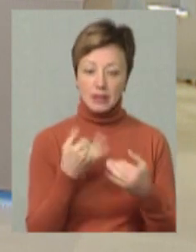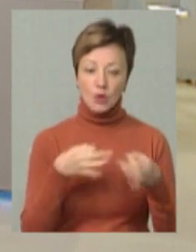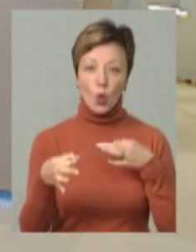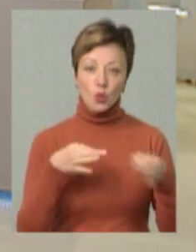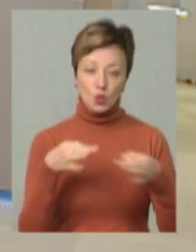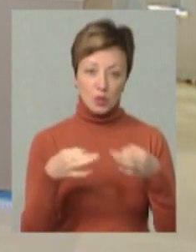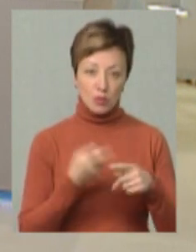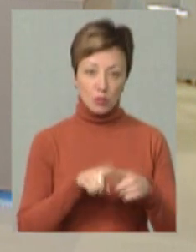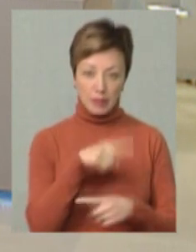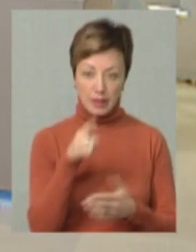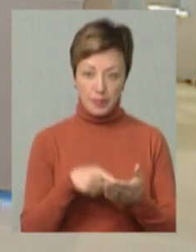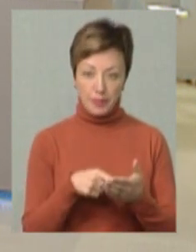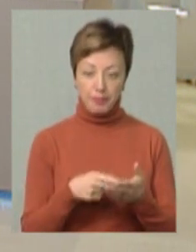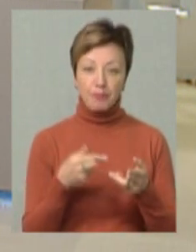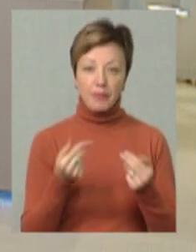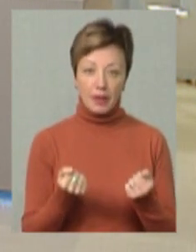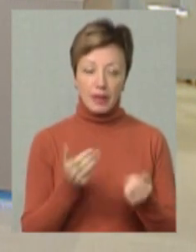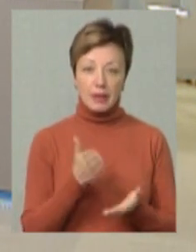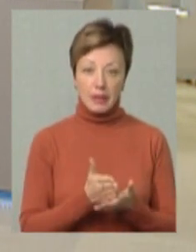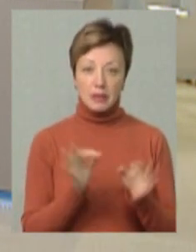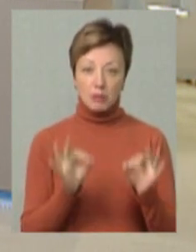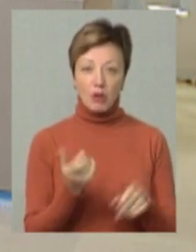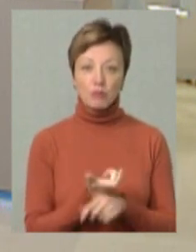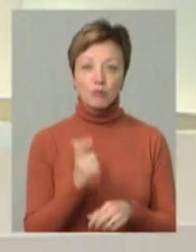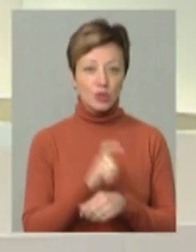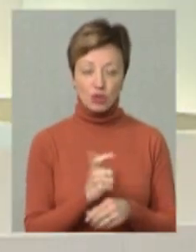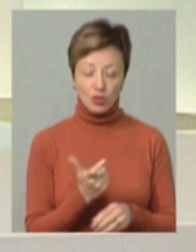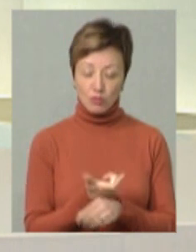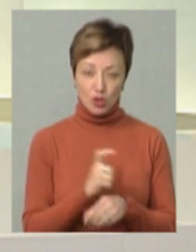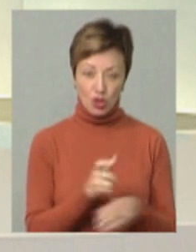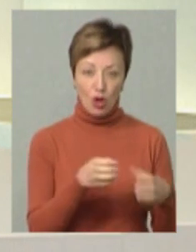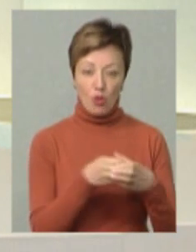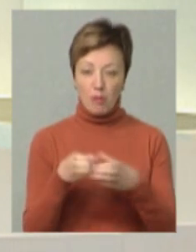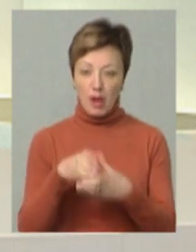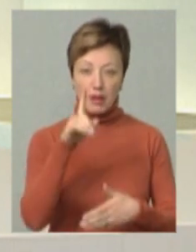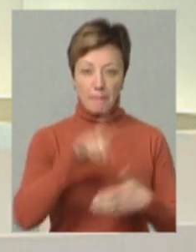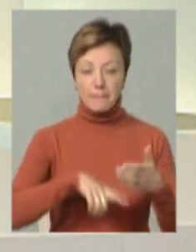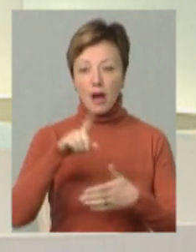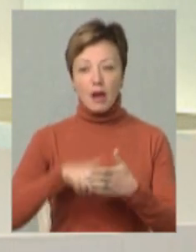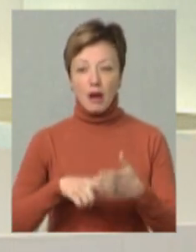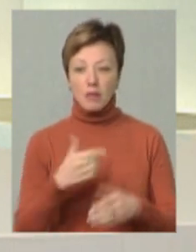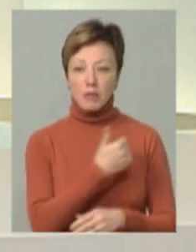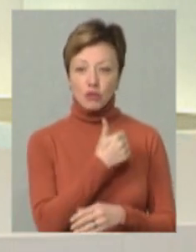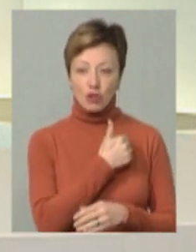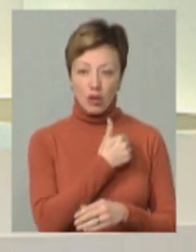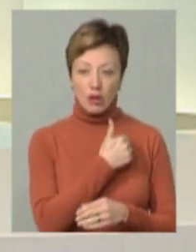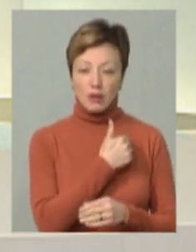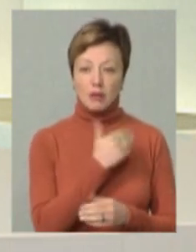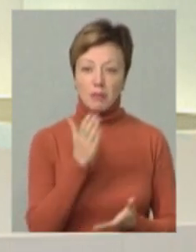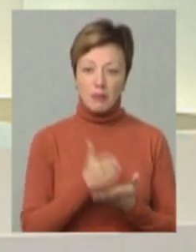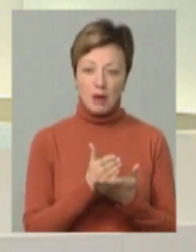цього питання. Ну, у нас є, насправді, більше, значно більше громад, парафій, які виявили таке бажання,